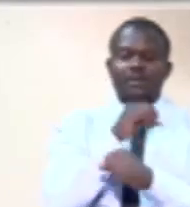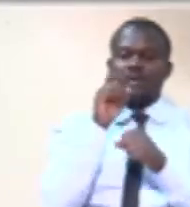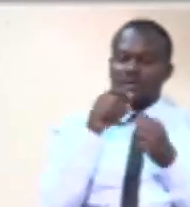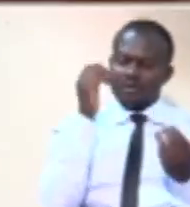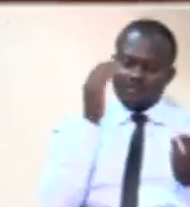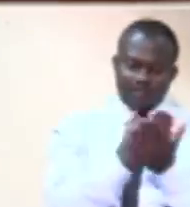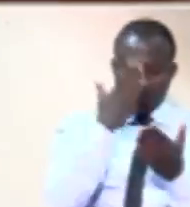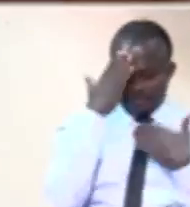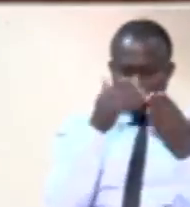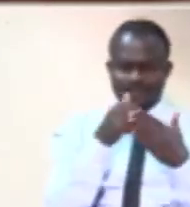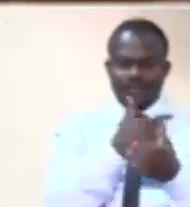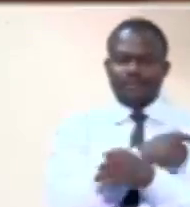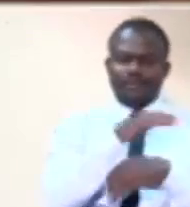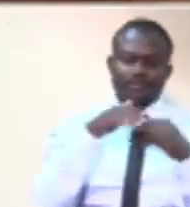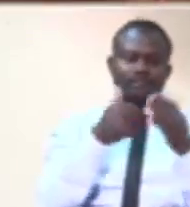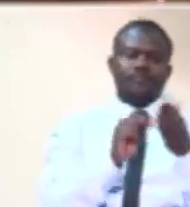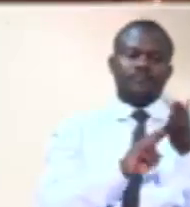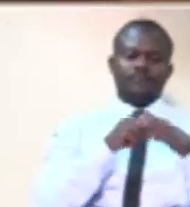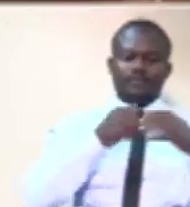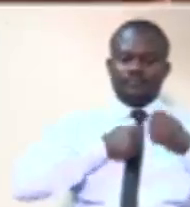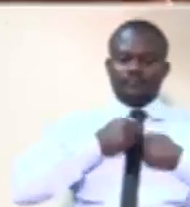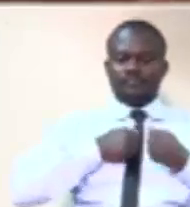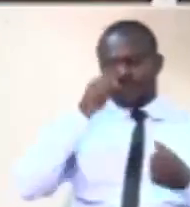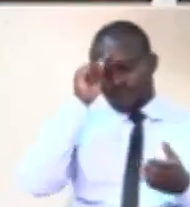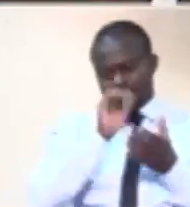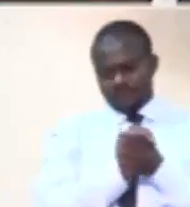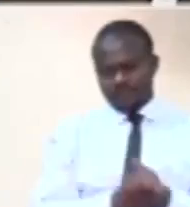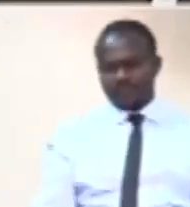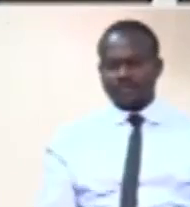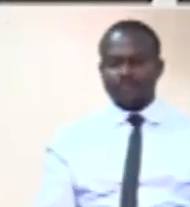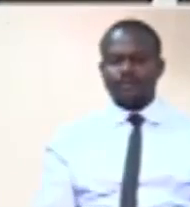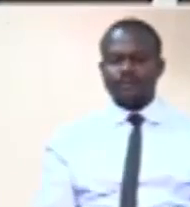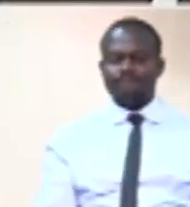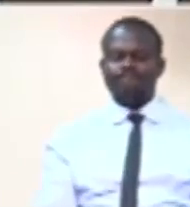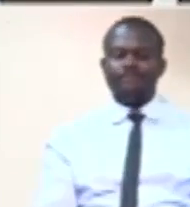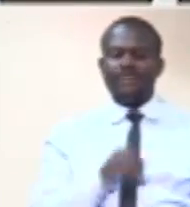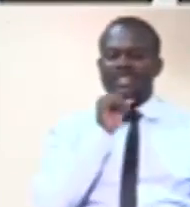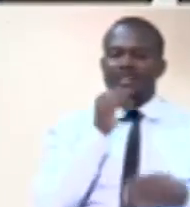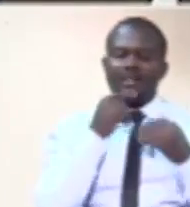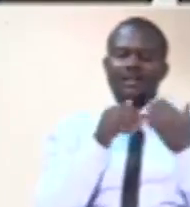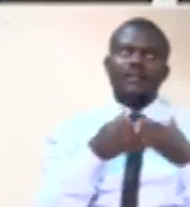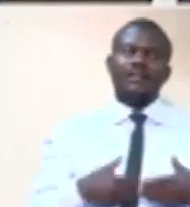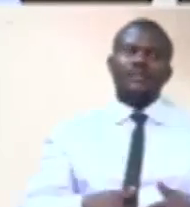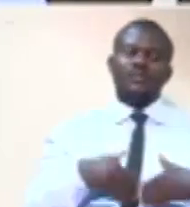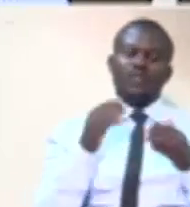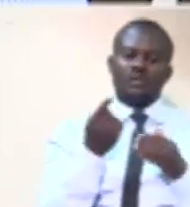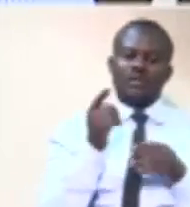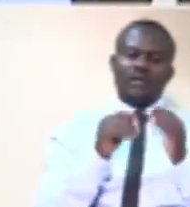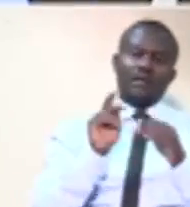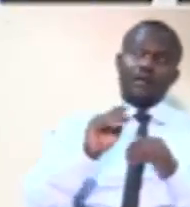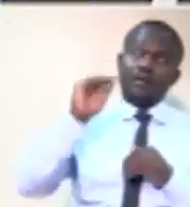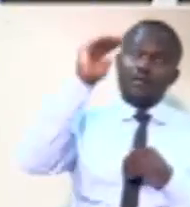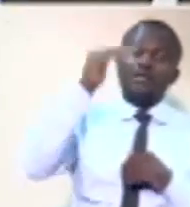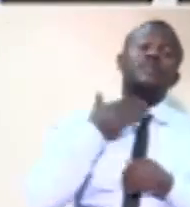kuzishyira, kuko inkingo zose zikoreshwa mu Rwanda zizewe. Si urubyiruko gusa, tubona n'abantu bakuze nabo badashaka